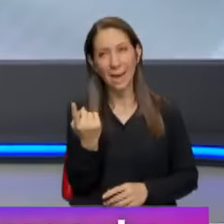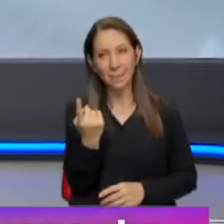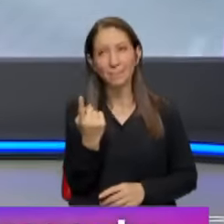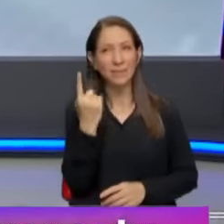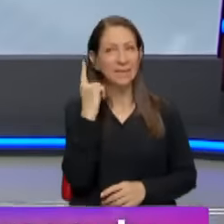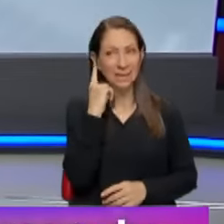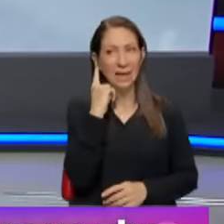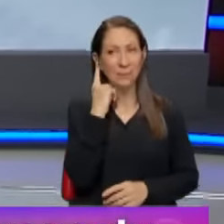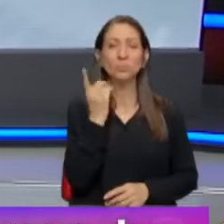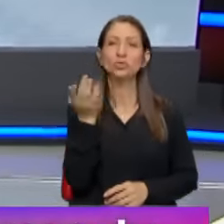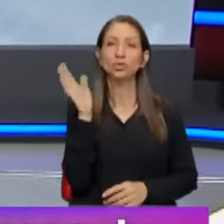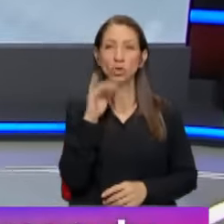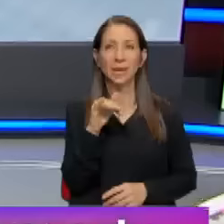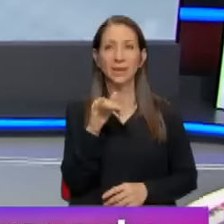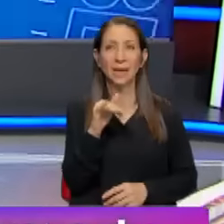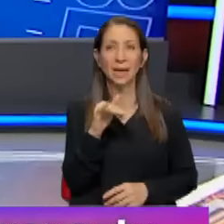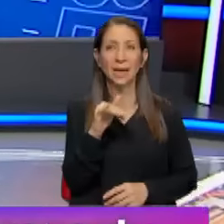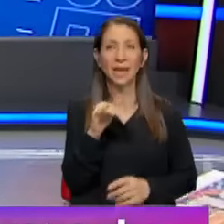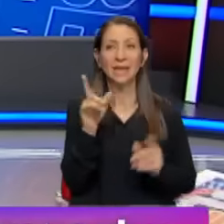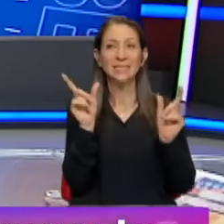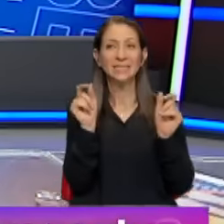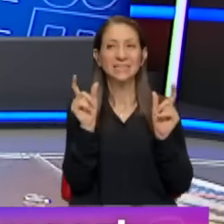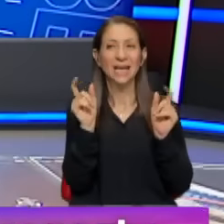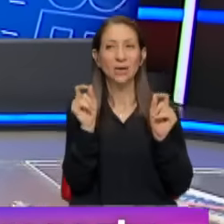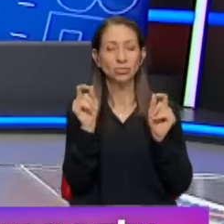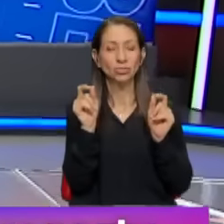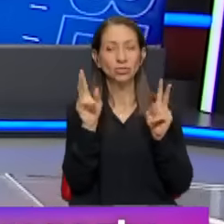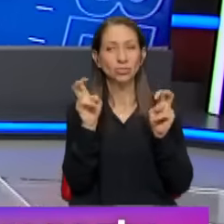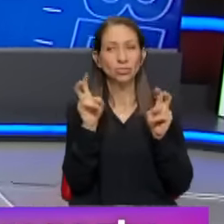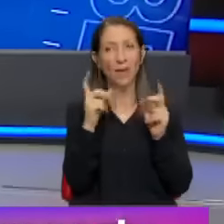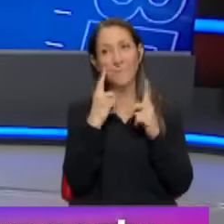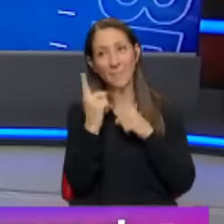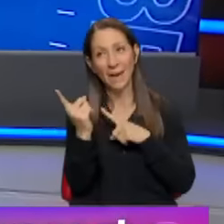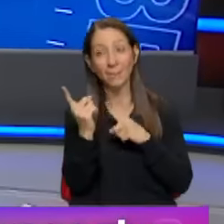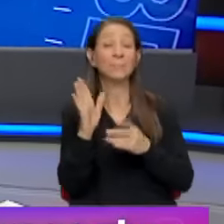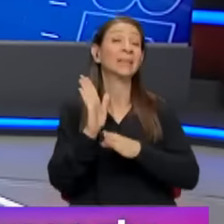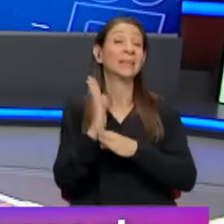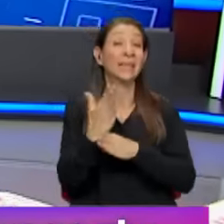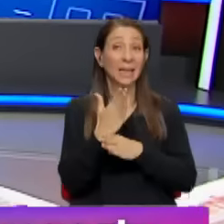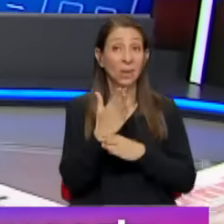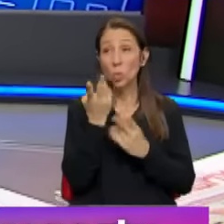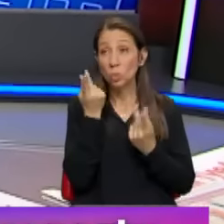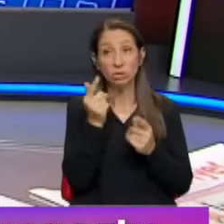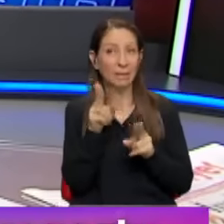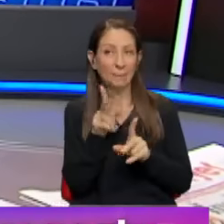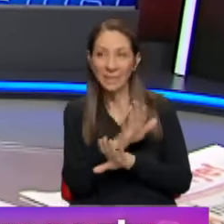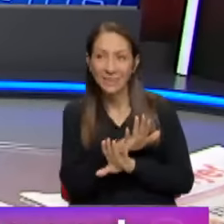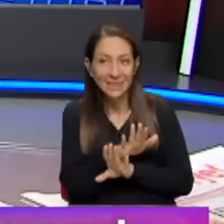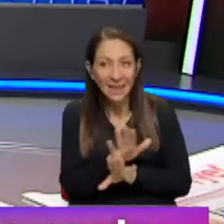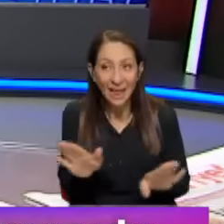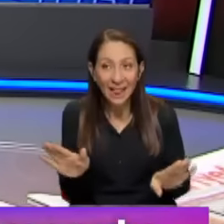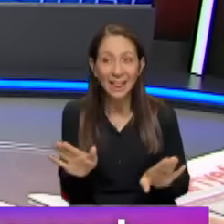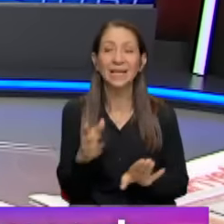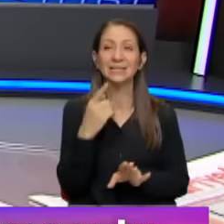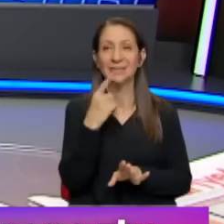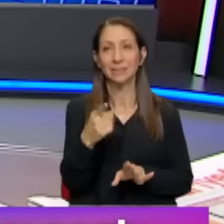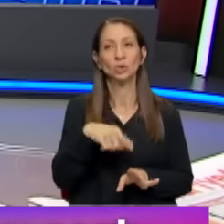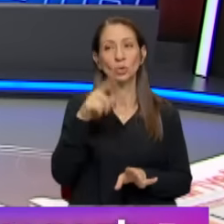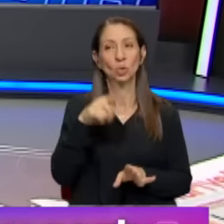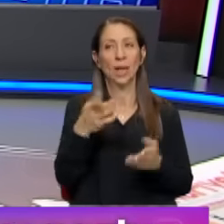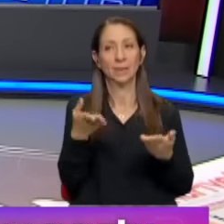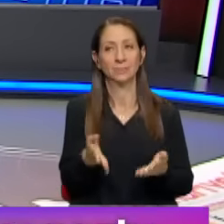bir dinleyelim. Sonra da ıstakoz meselesine dönelim. Çünkü unutulacak gibi değil dediğimiz